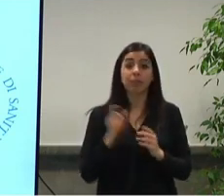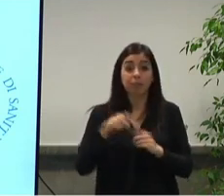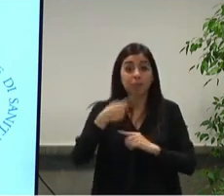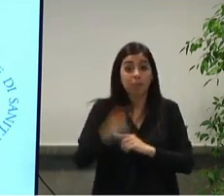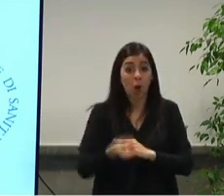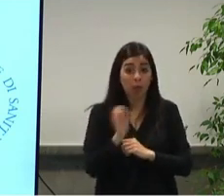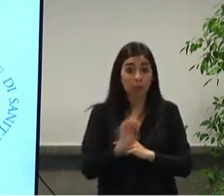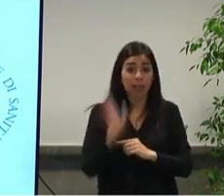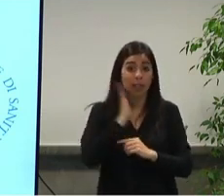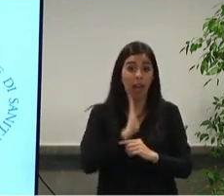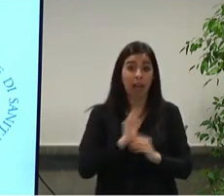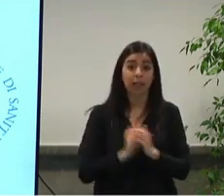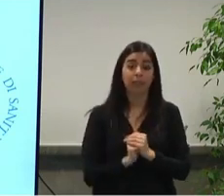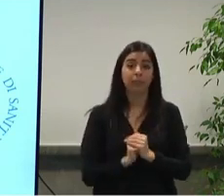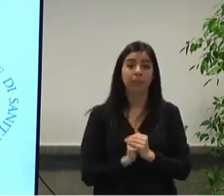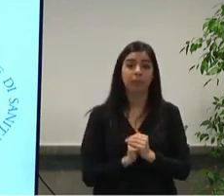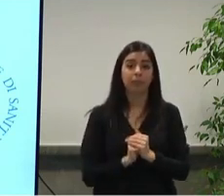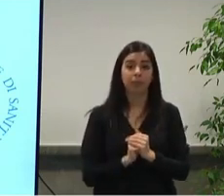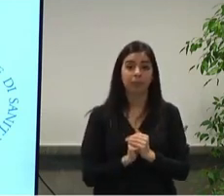prossima slide, per cortesia, grazie.